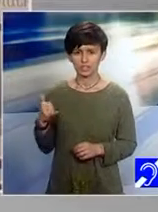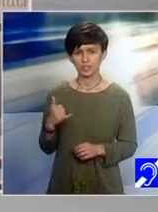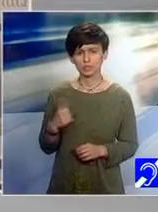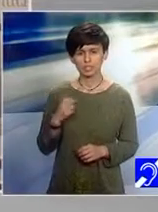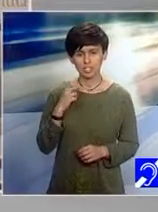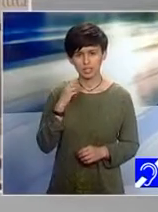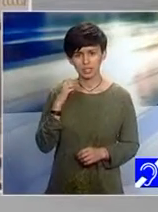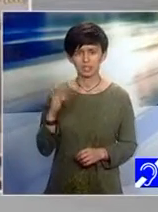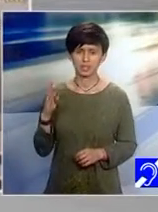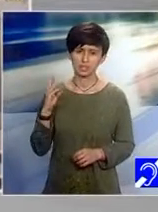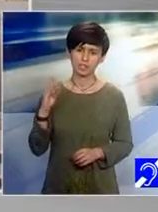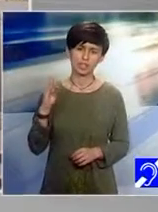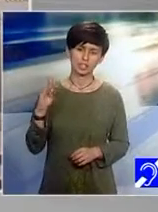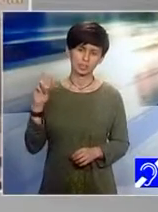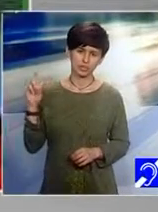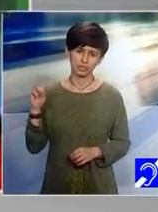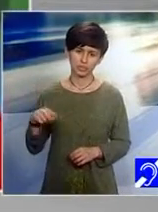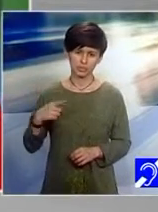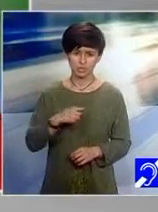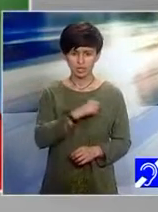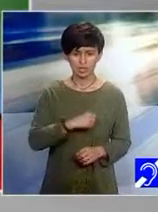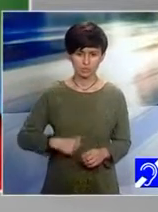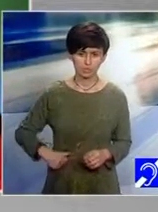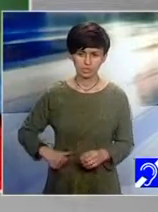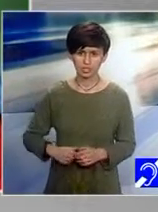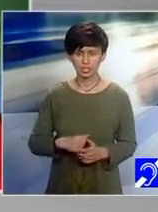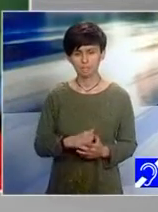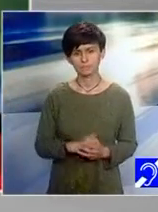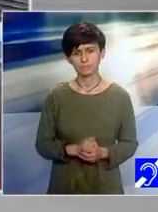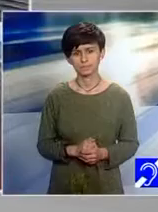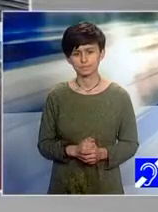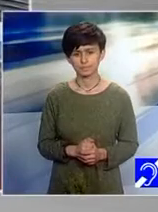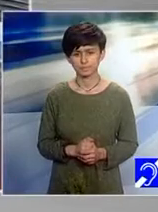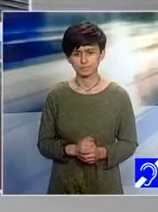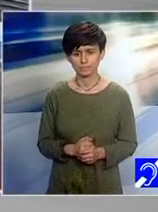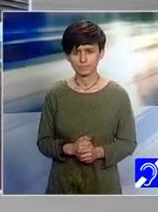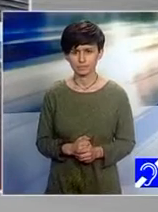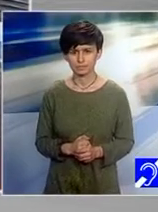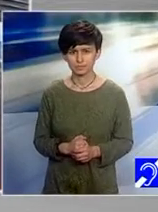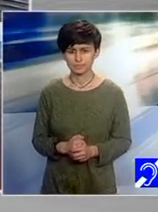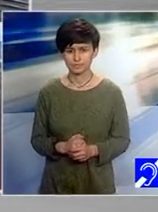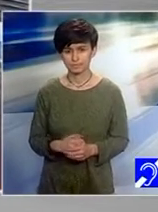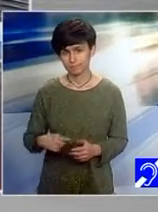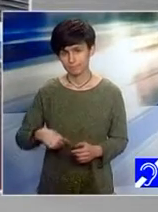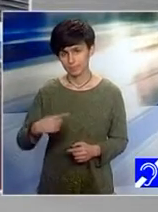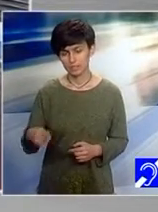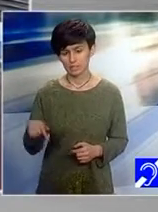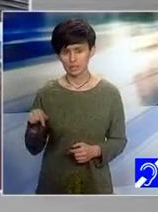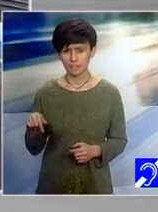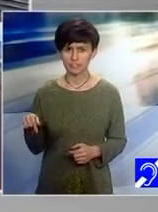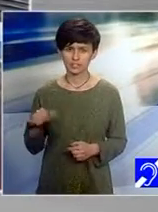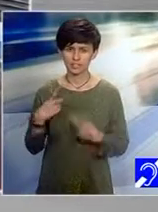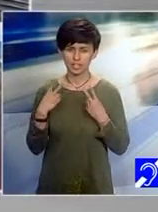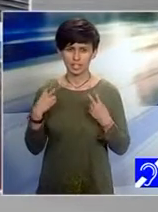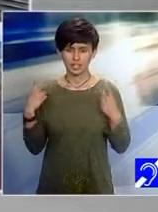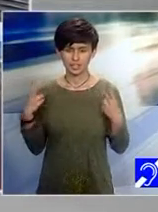Brașov, pentru că nu știu, deci exact. Deci acolo unde. E un pian donat. Un, da, pian donat, da, de Horia Mihail. De Horia Mihail, unde o ține. Da. Foarte fain. Pe lângă aceste pelerinaje, pentru